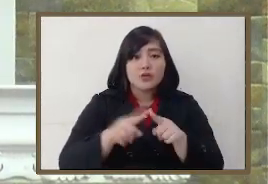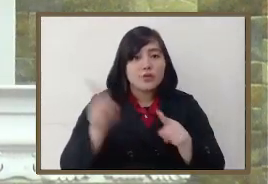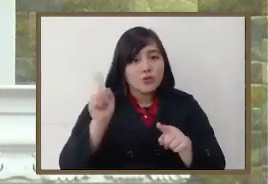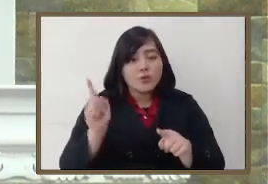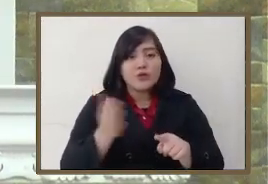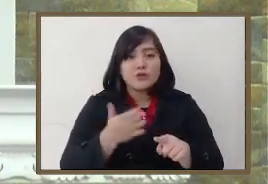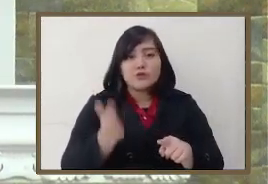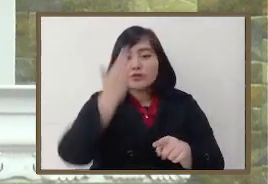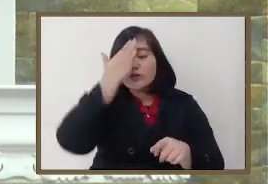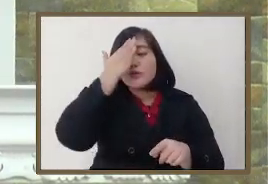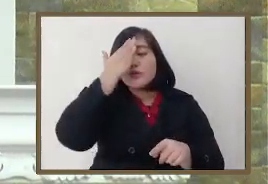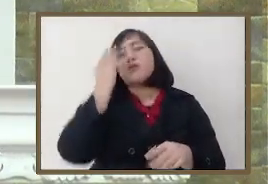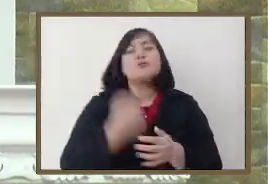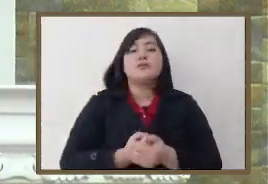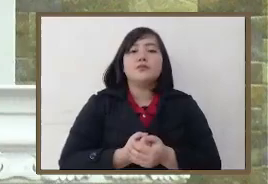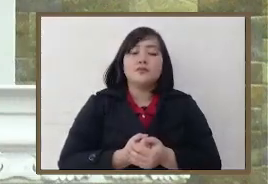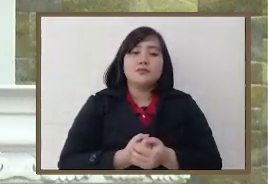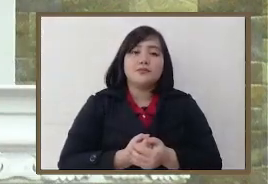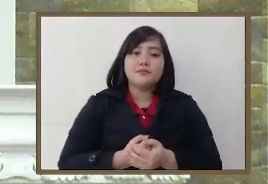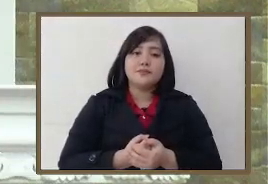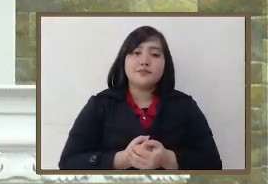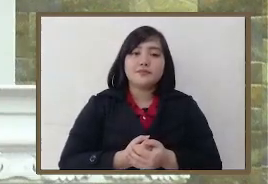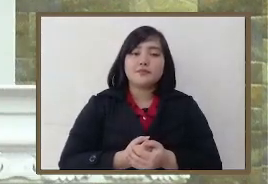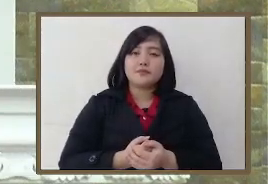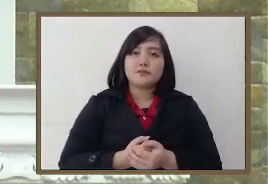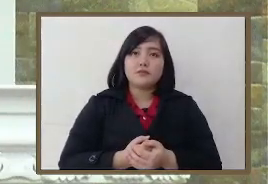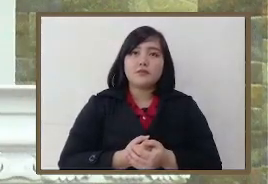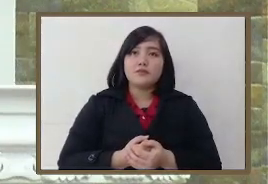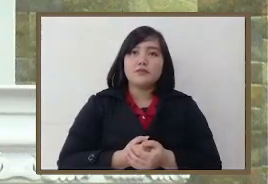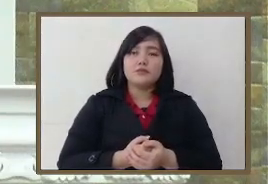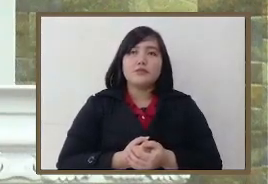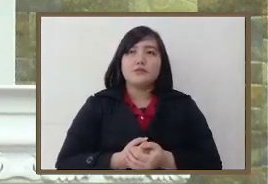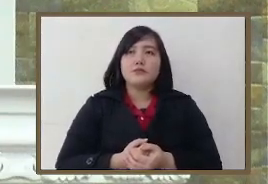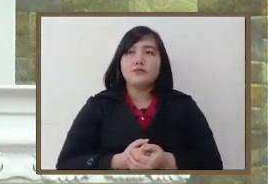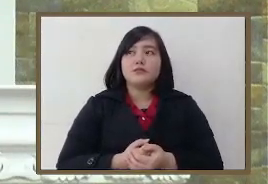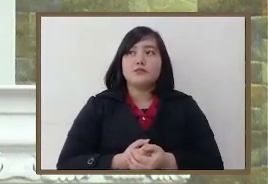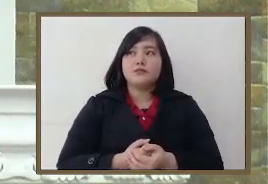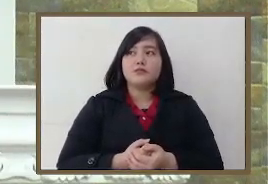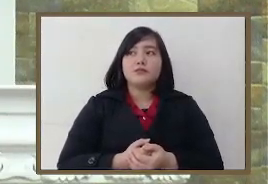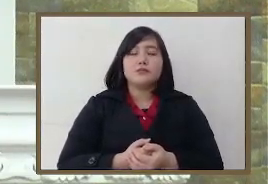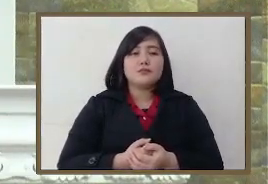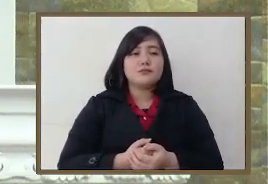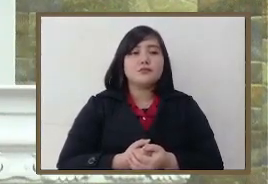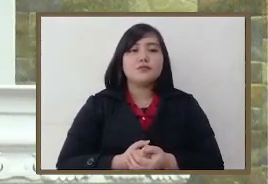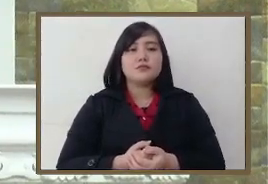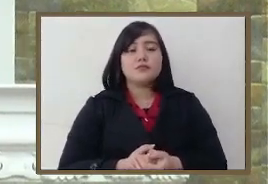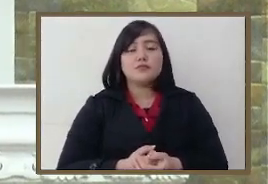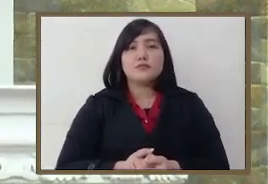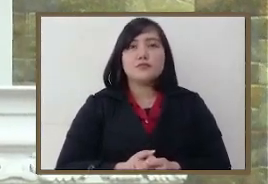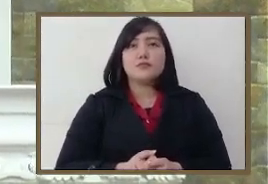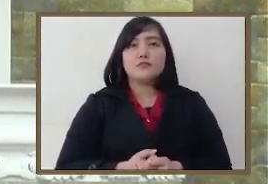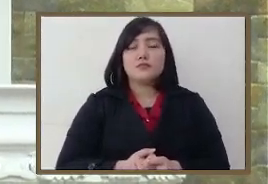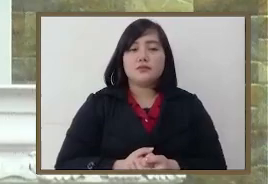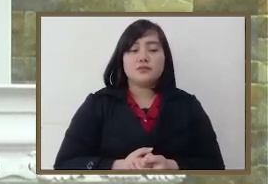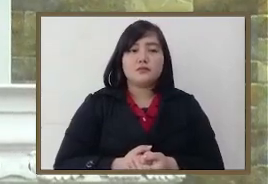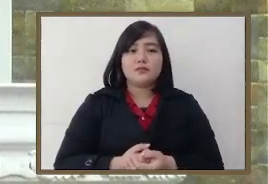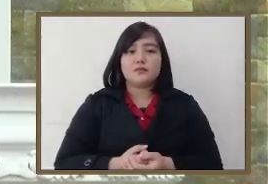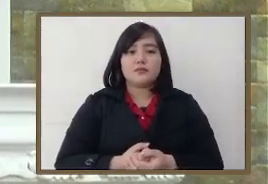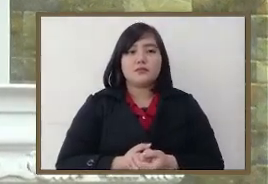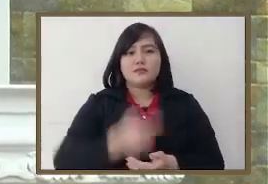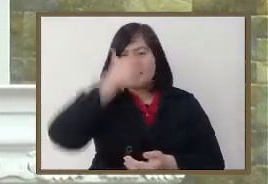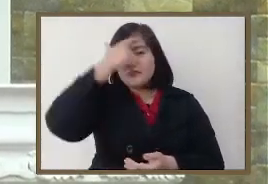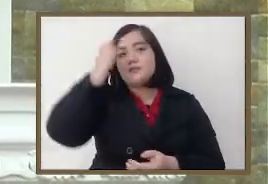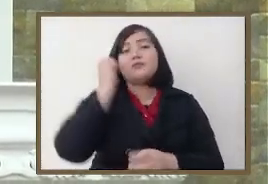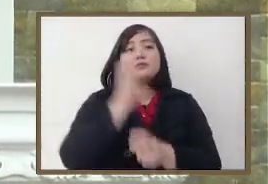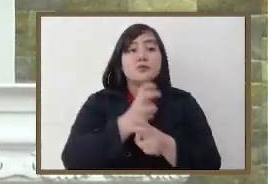kung nakapapaligiran ka, na nag-iisa ka, napapaligiran ka ng tatlo o lima o nang mas marami pa na hindi naniniwala